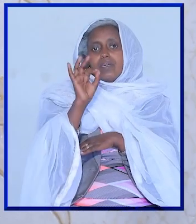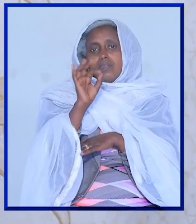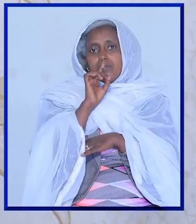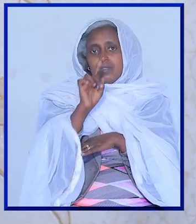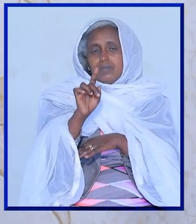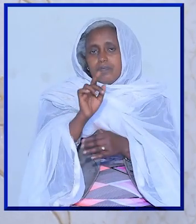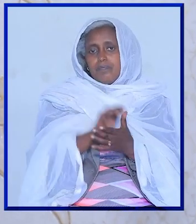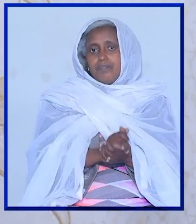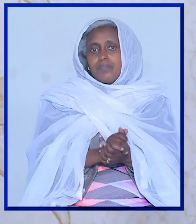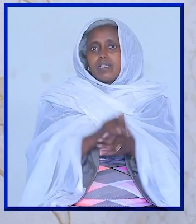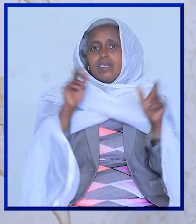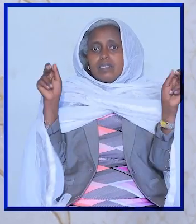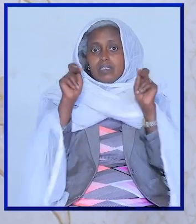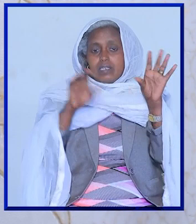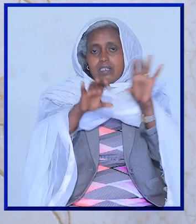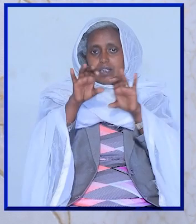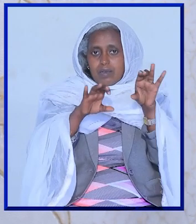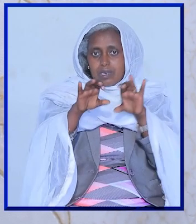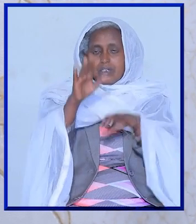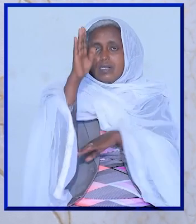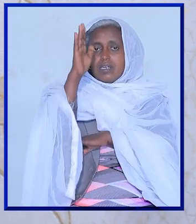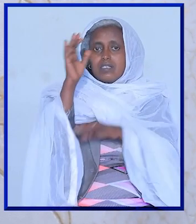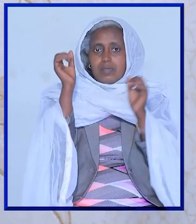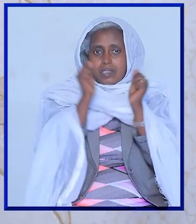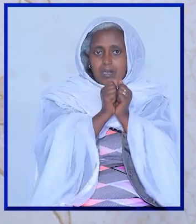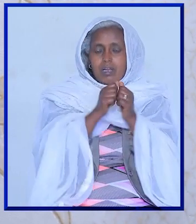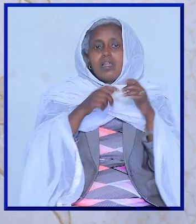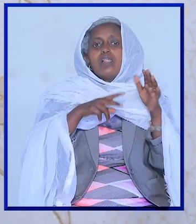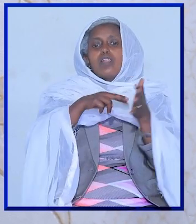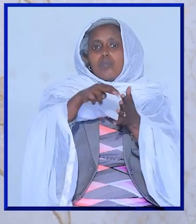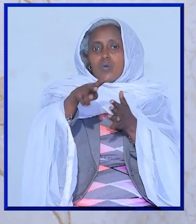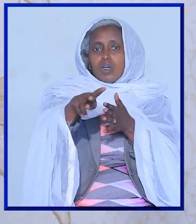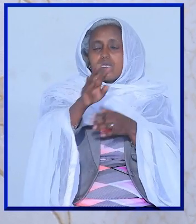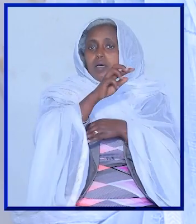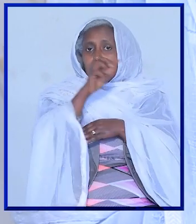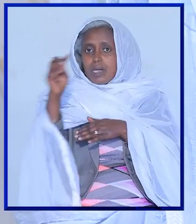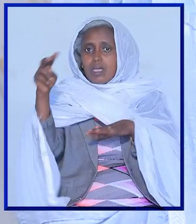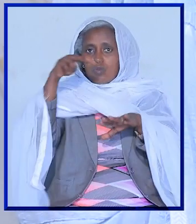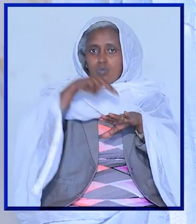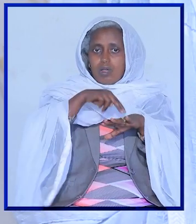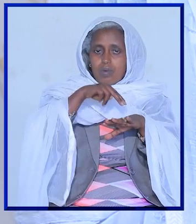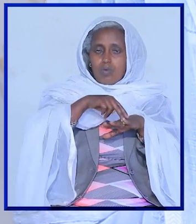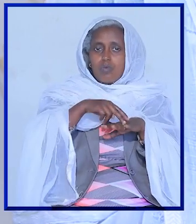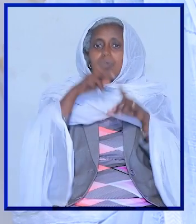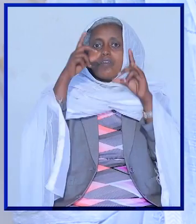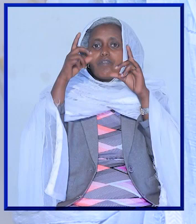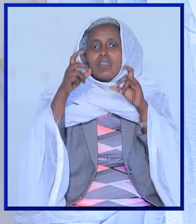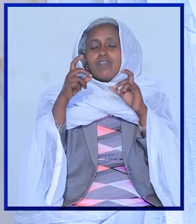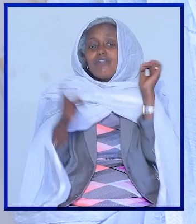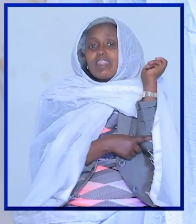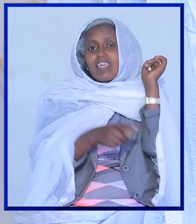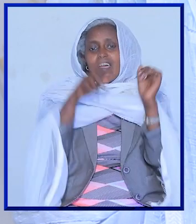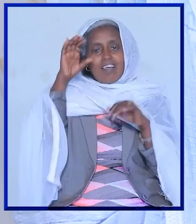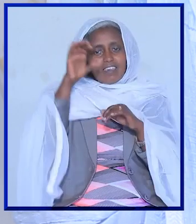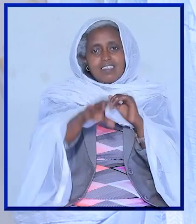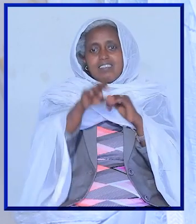ነው። ድልን ለማድረግ ከእግዚአብሔር ጋር ለመጓዝ በቀኙ ለመቆም ፈተና የግድ